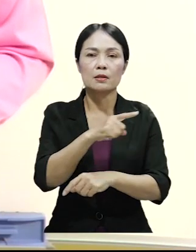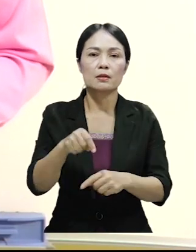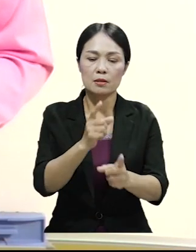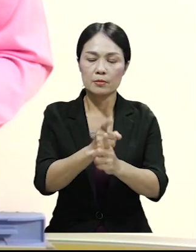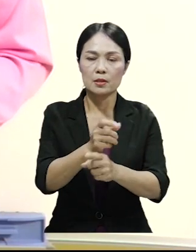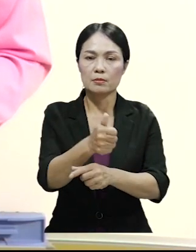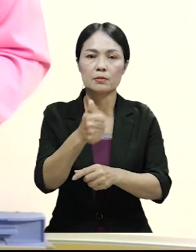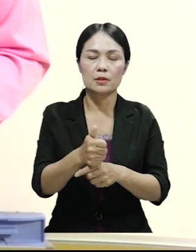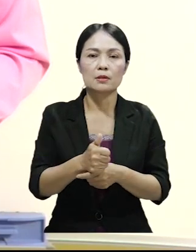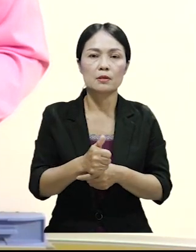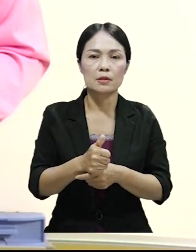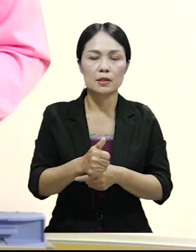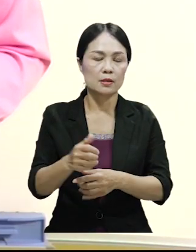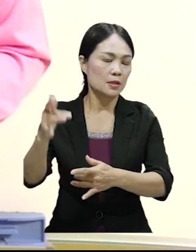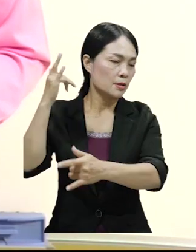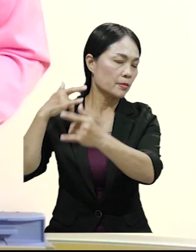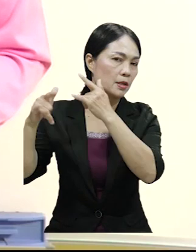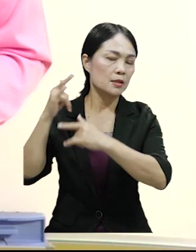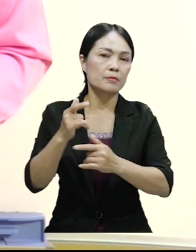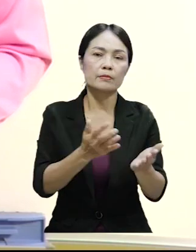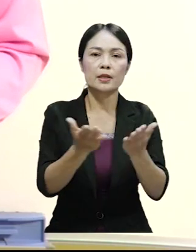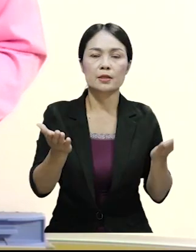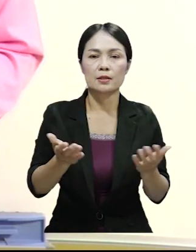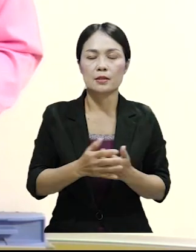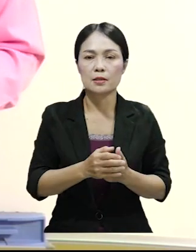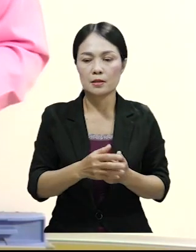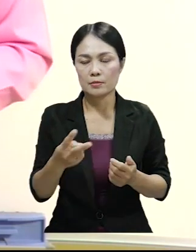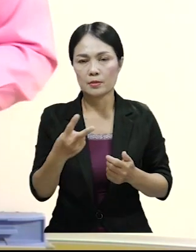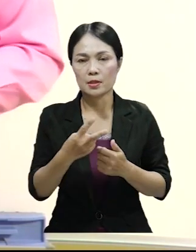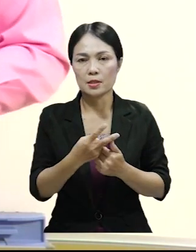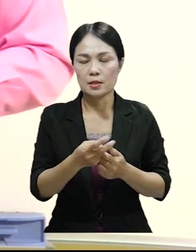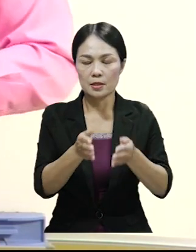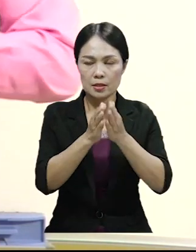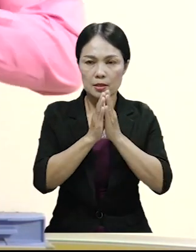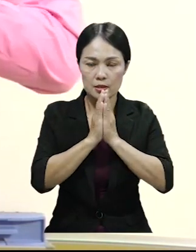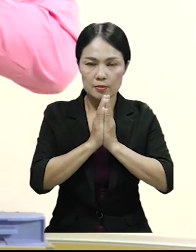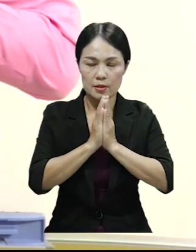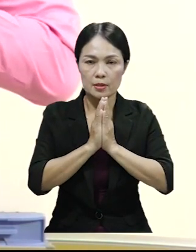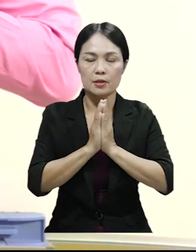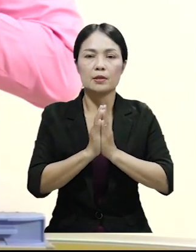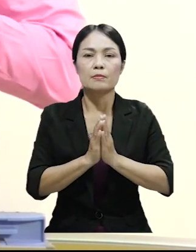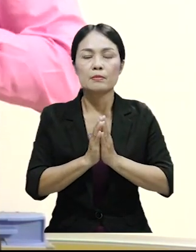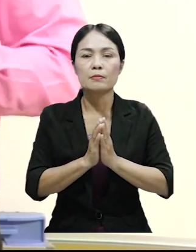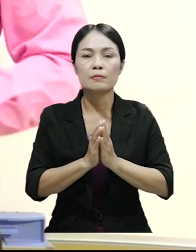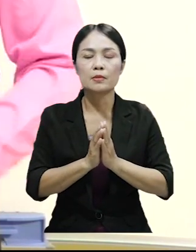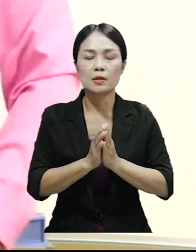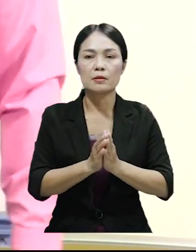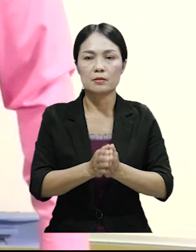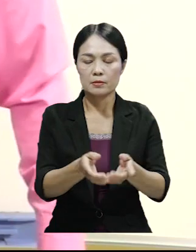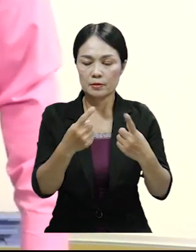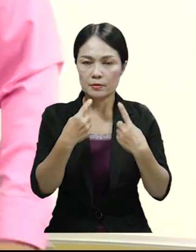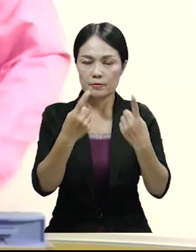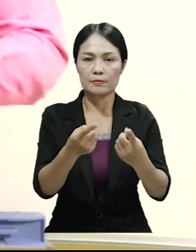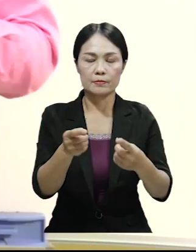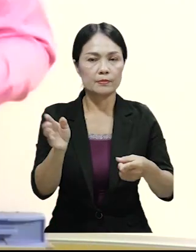ត្រឹមត្រូវល្អពីតាំងពីបុរាណមកគឺយ៉ាងម៉េចអ្នកទាំងពីរហ្នឹងគាត់សំពះលាគ្នាជាសិនណាគាត់ណាគាត់សំពះគ្នាទៅវិញទៅម